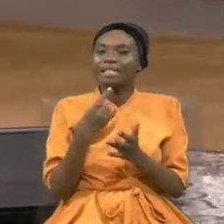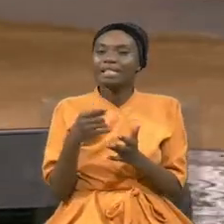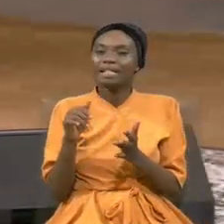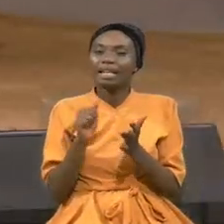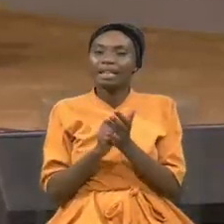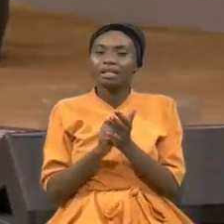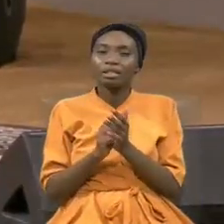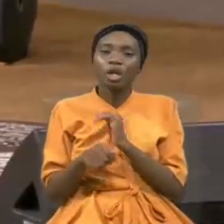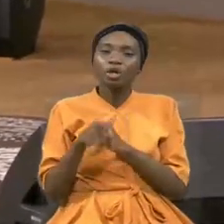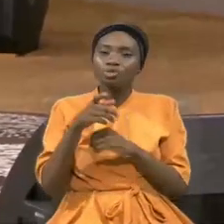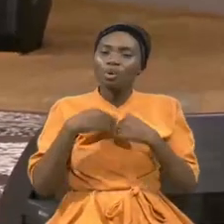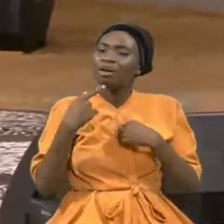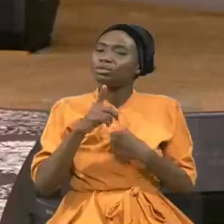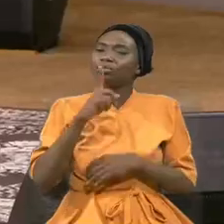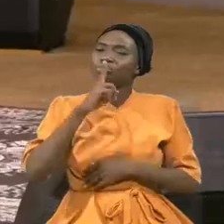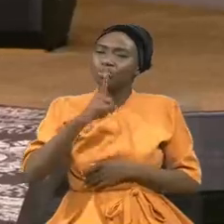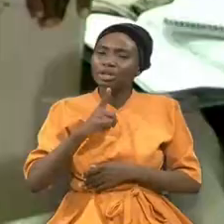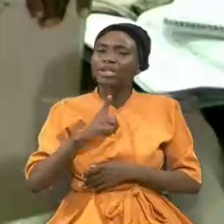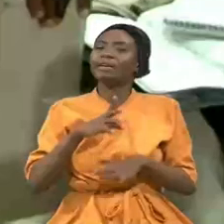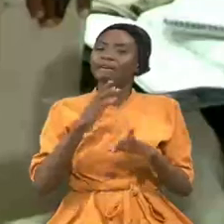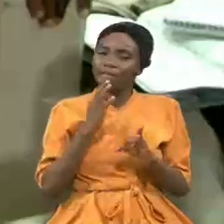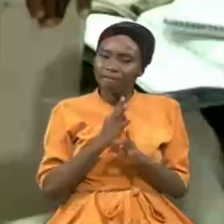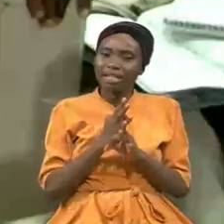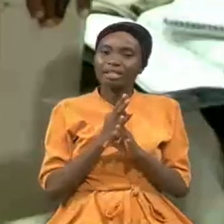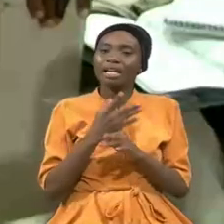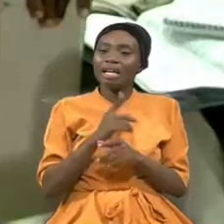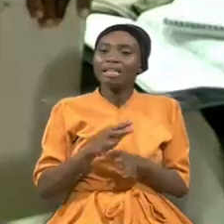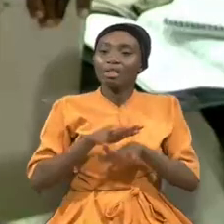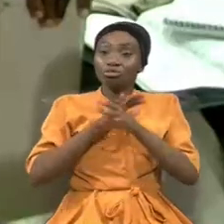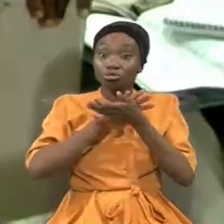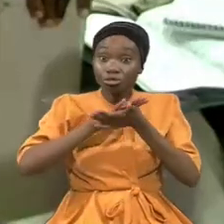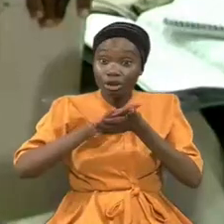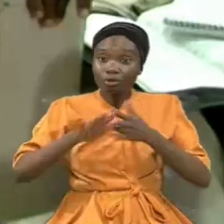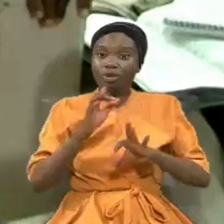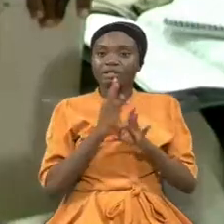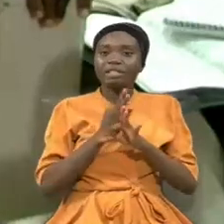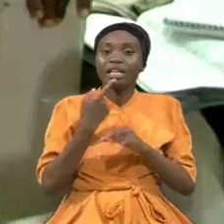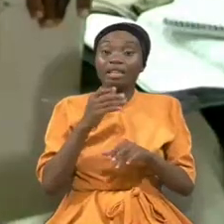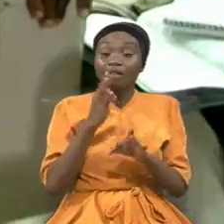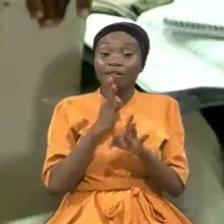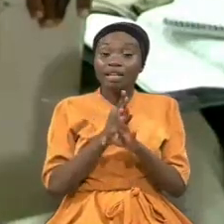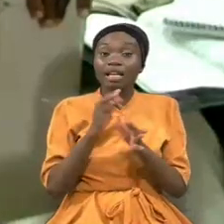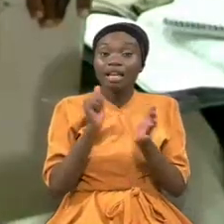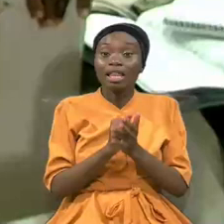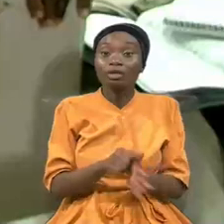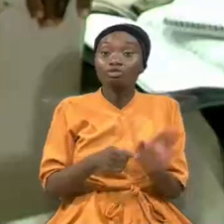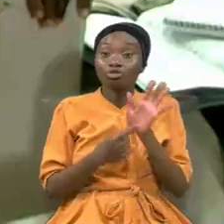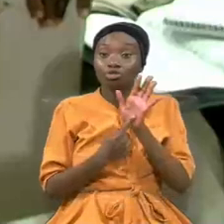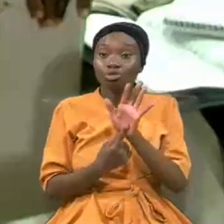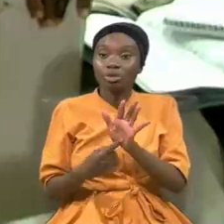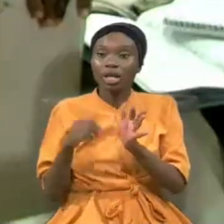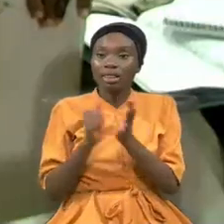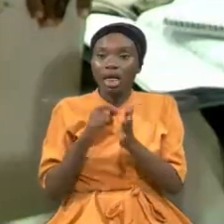que est-ce que vous avez la réelle foi, la foi authentique, la foi transparente? Est-ce que vous avez la foi qui montre